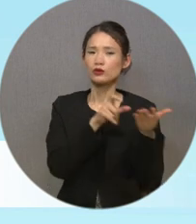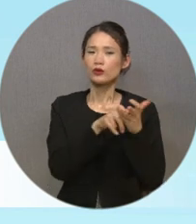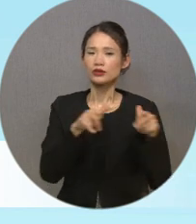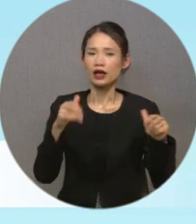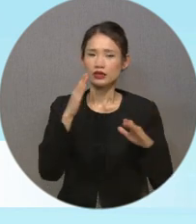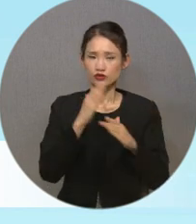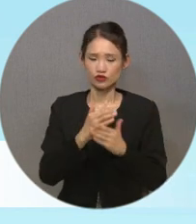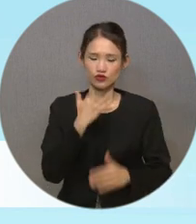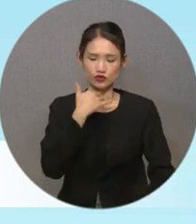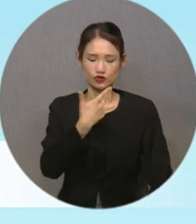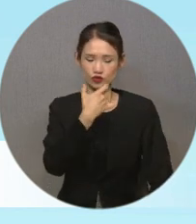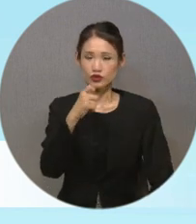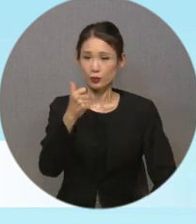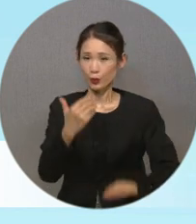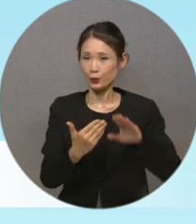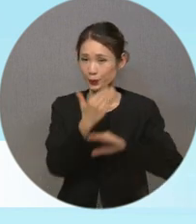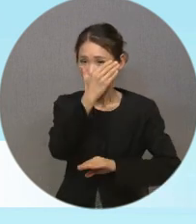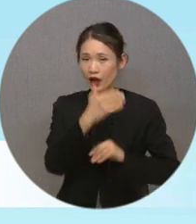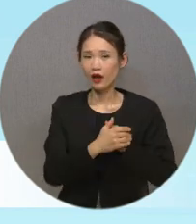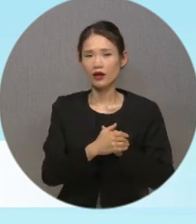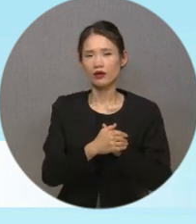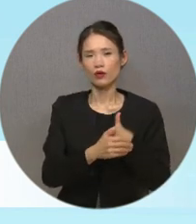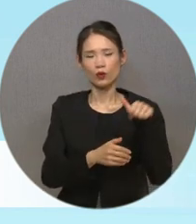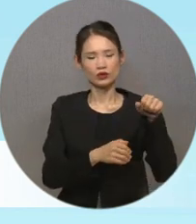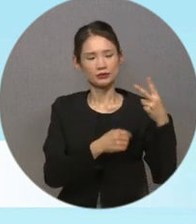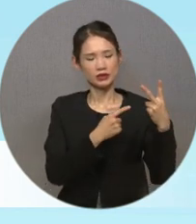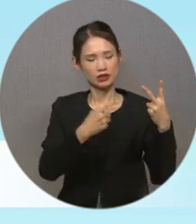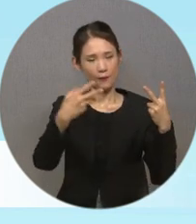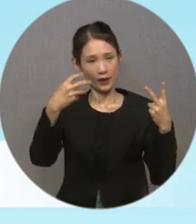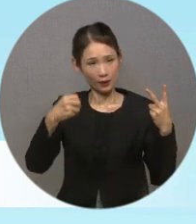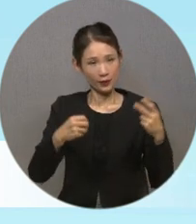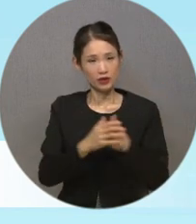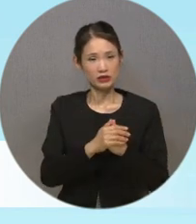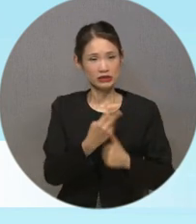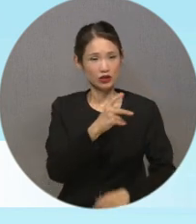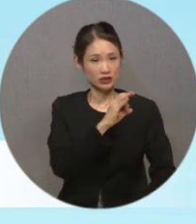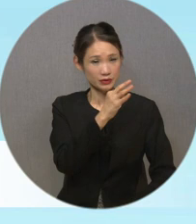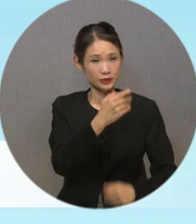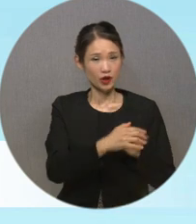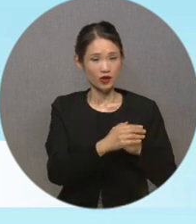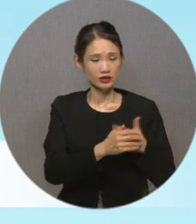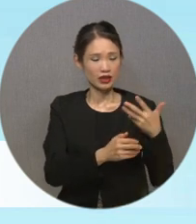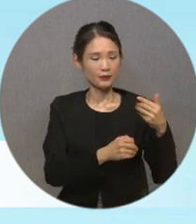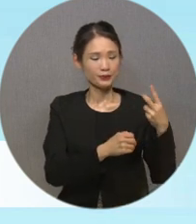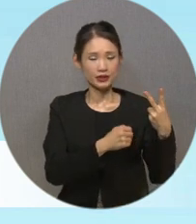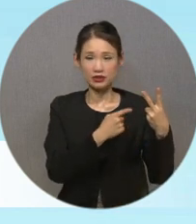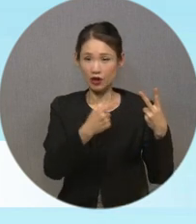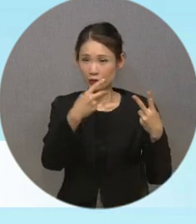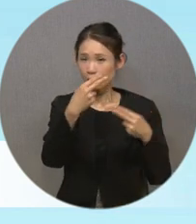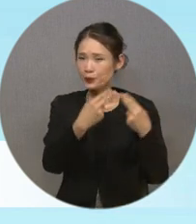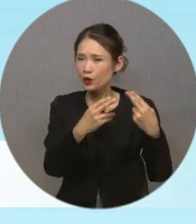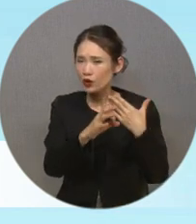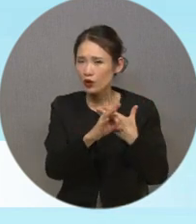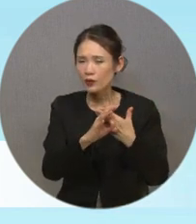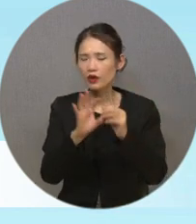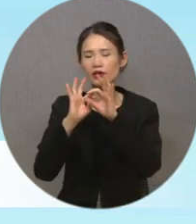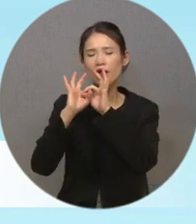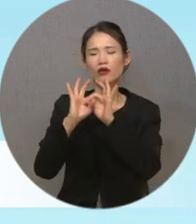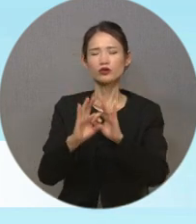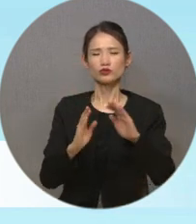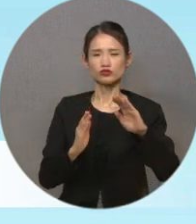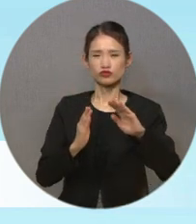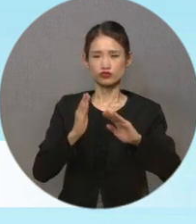65세 이상 비율은 52.8%로 2010년 37.1% 대비 꾸준히 상승 곡선을 그리고